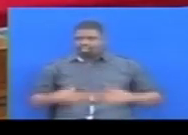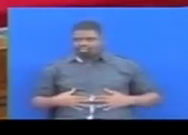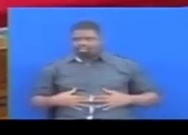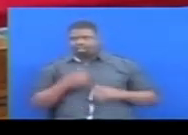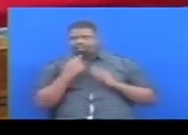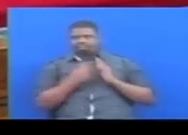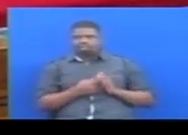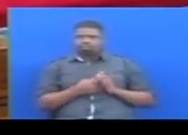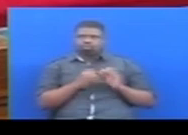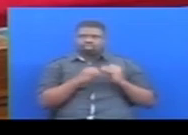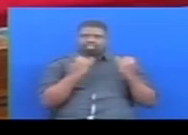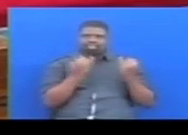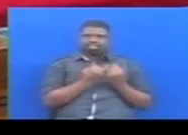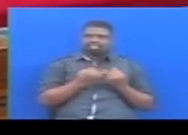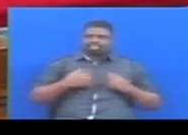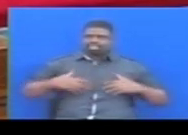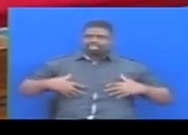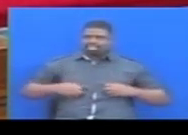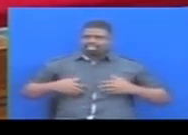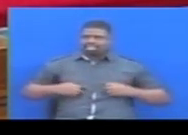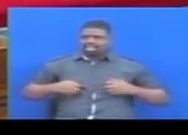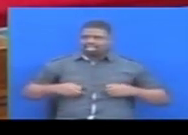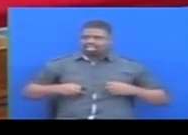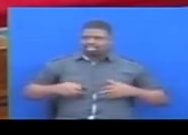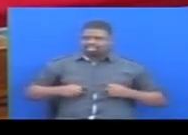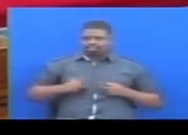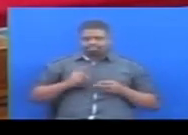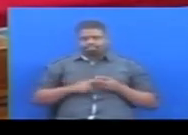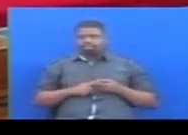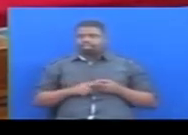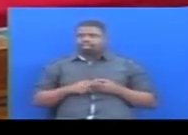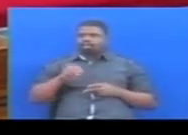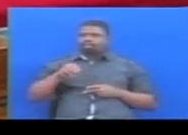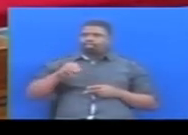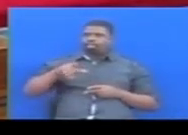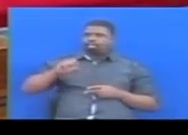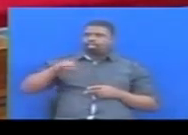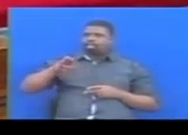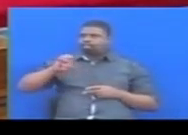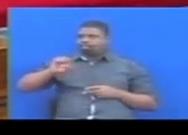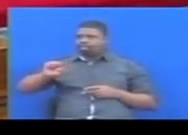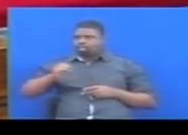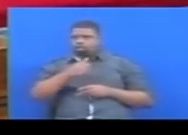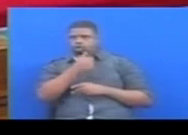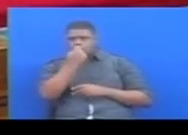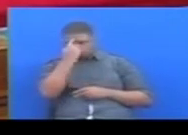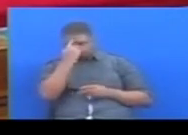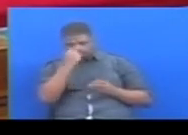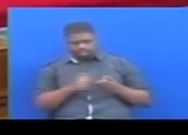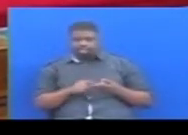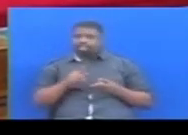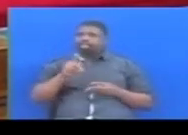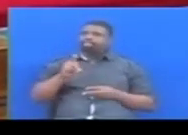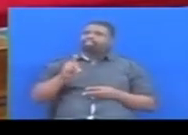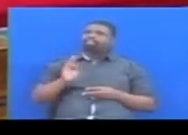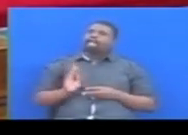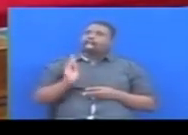vile taasisi ya saratani ya Ocean Road, hospitali ya Mirembe Dodoma, hospitali ya Kisarawe